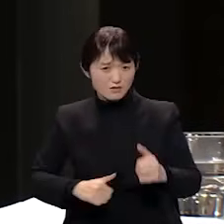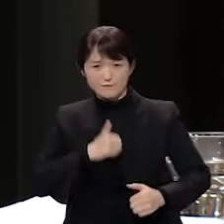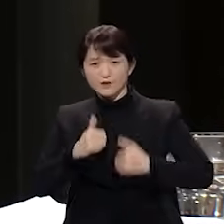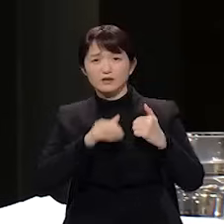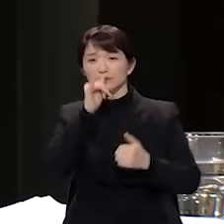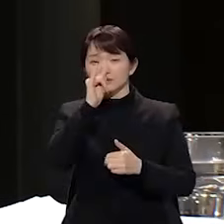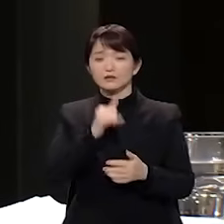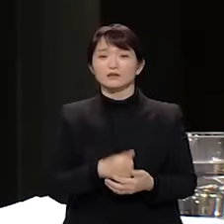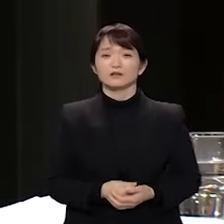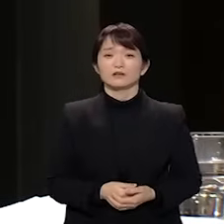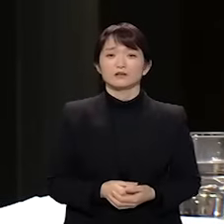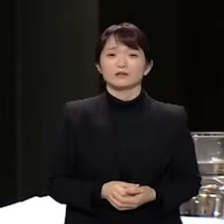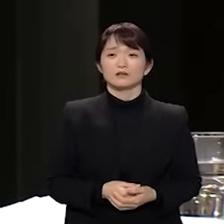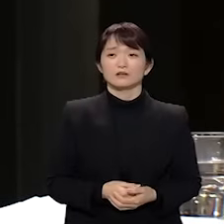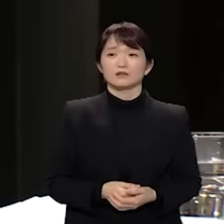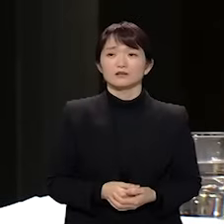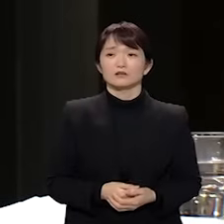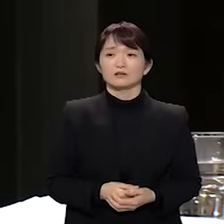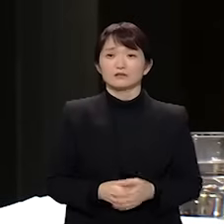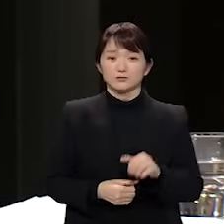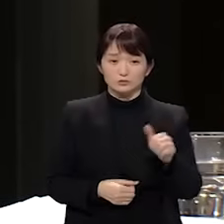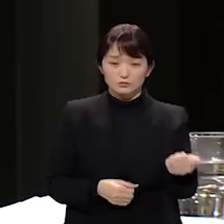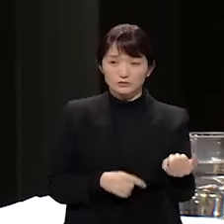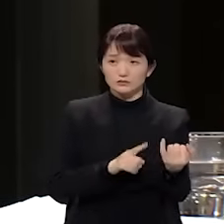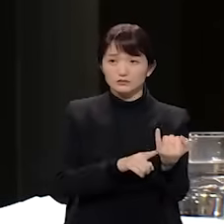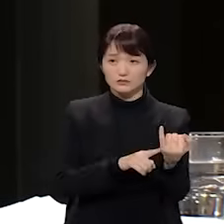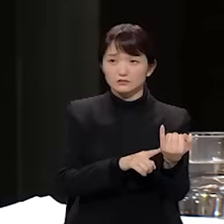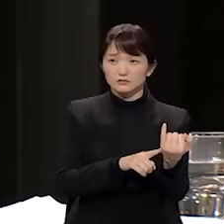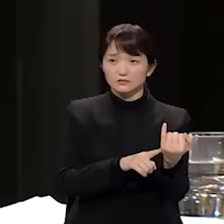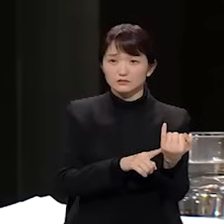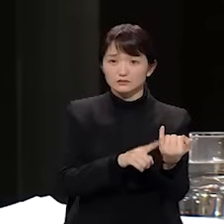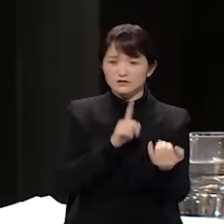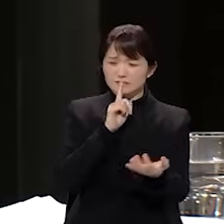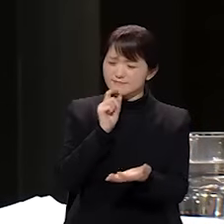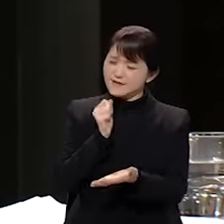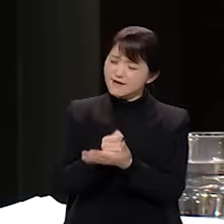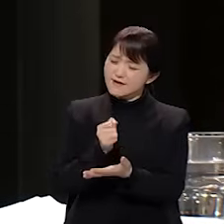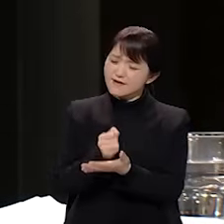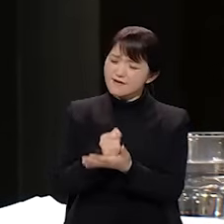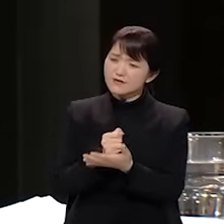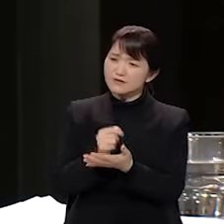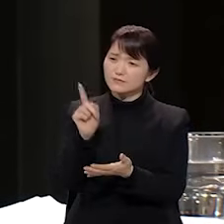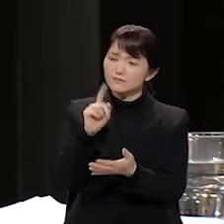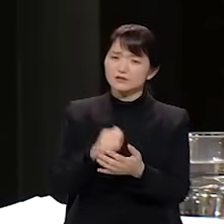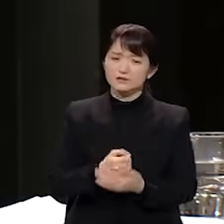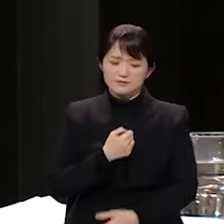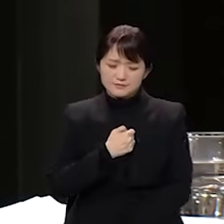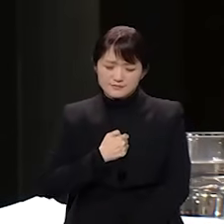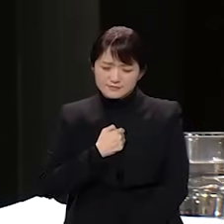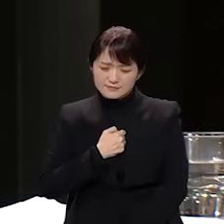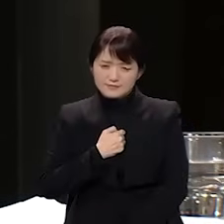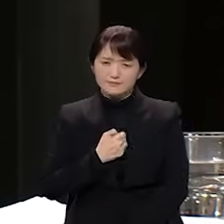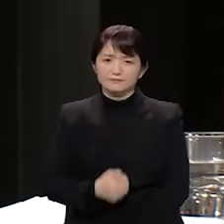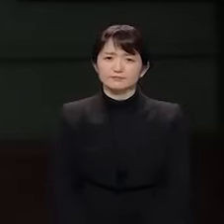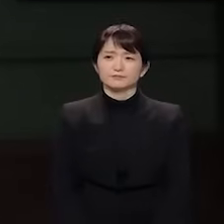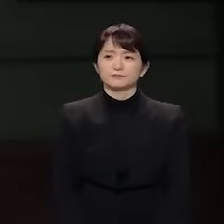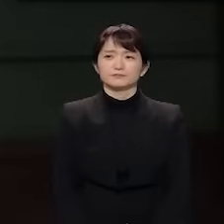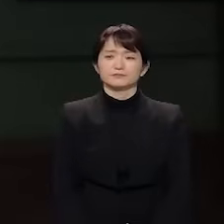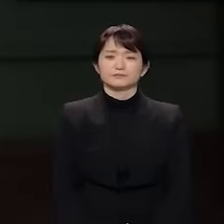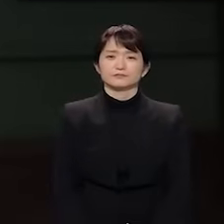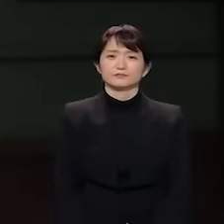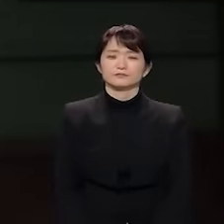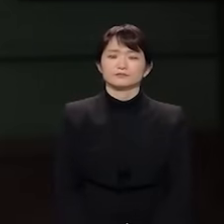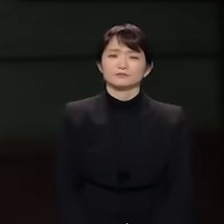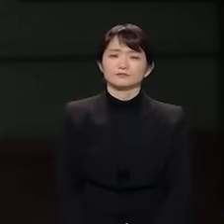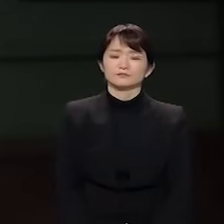와중에 아 숨진 피해자가 험담하지 했단 뭐 이런 얘긴가요네 그래서 뭐 원한을 샀다는 거라서이 당시의